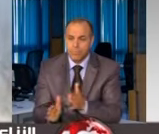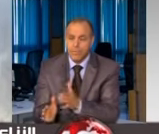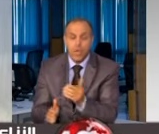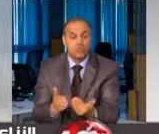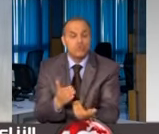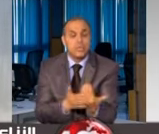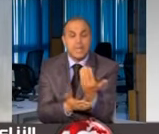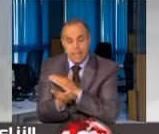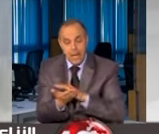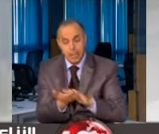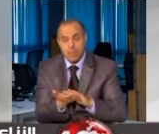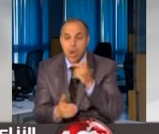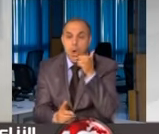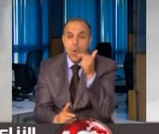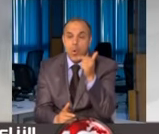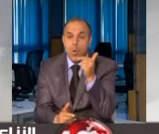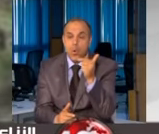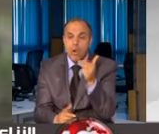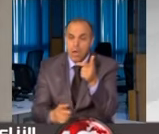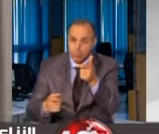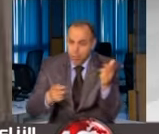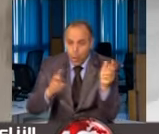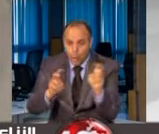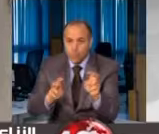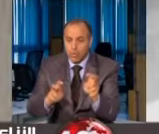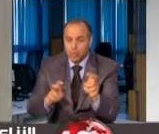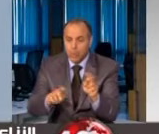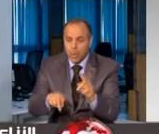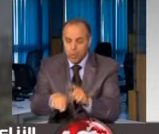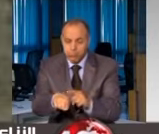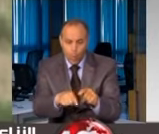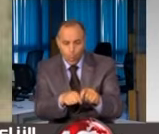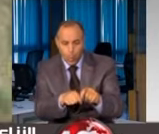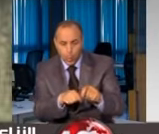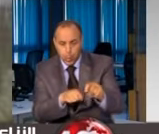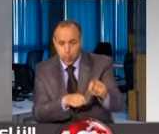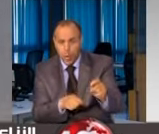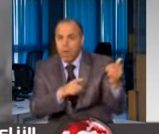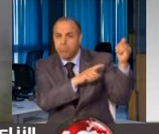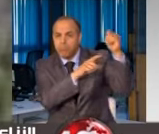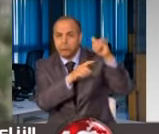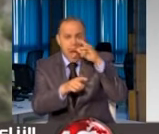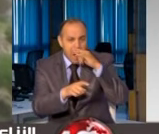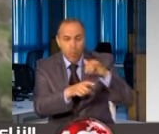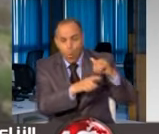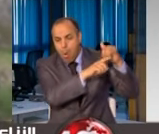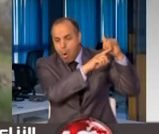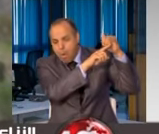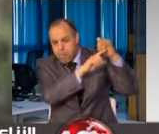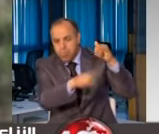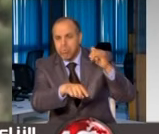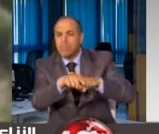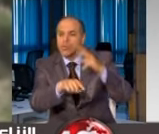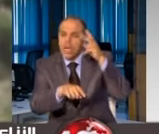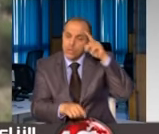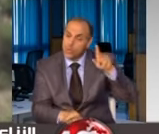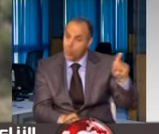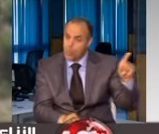تطور ميداني آخر، وبعد توقف لعمليات القصف منذ فترة طويلة، جددت طائرات دول التحالف العربي بقيادة